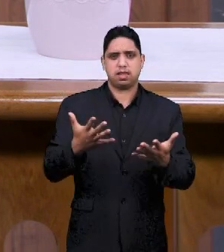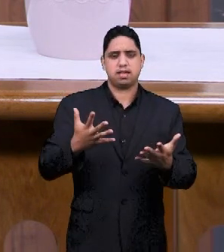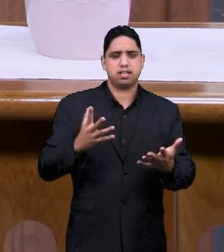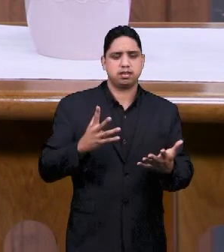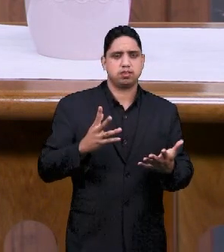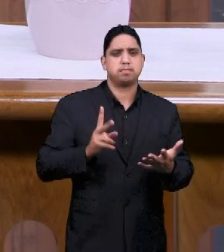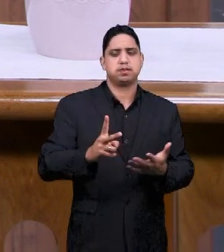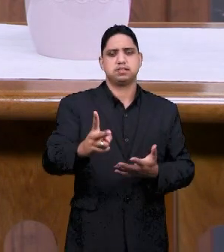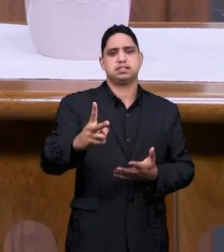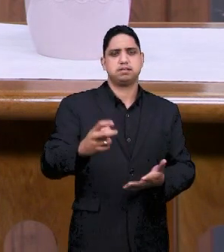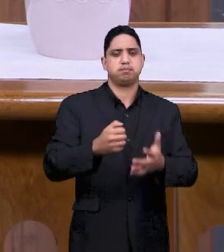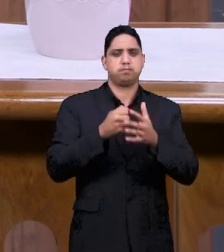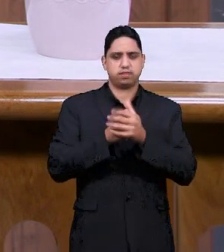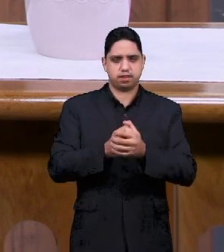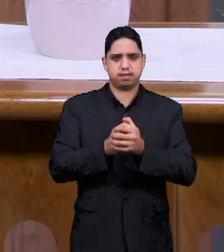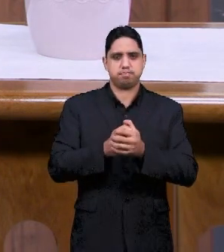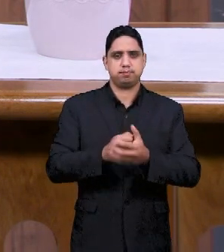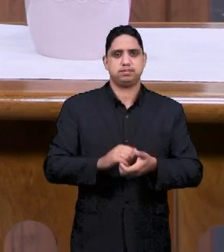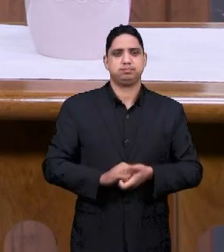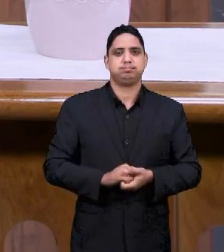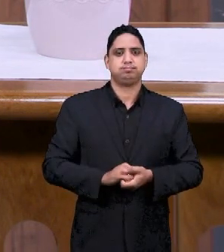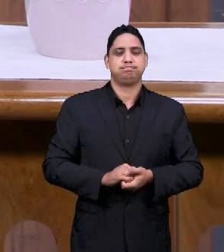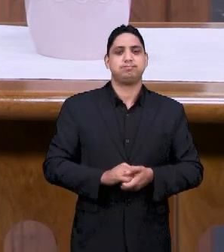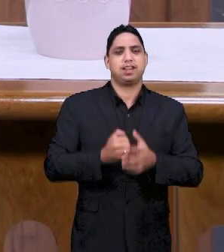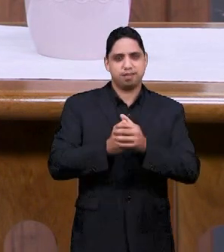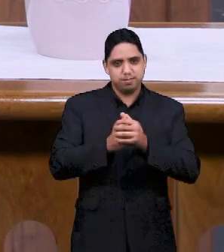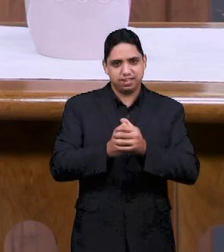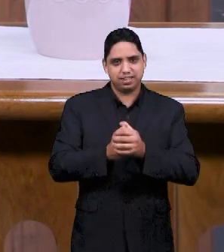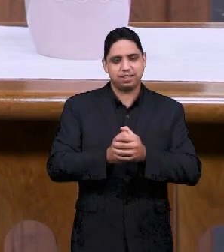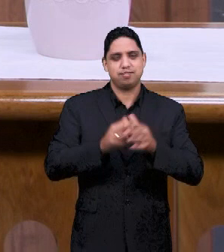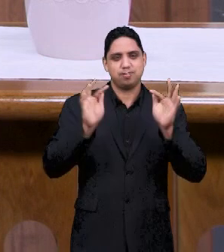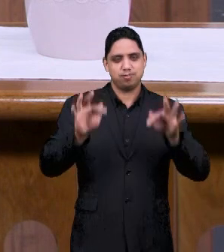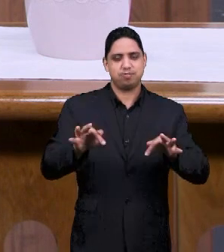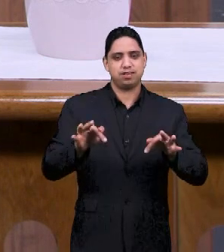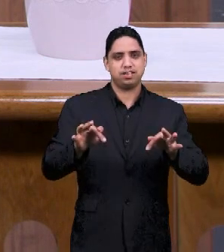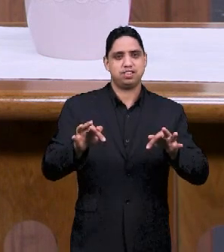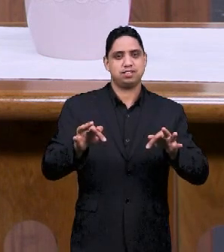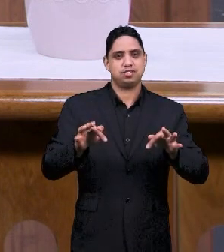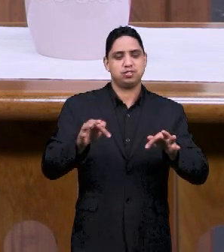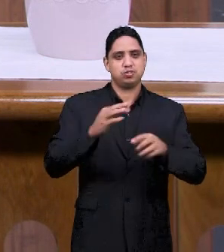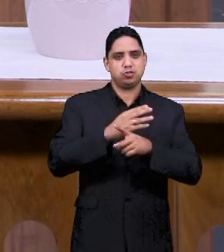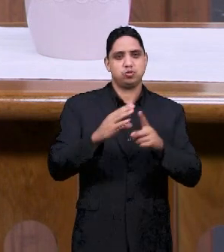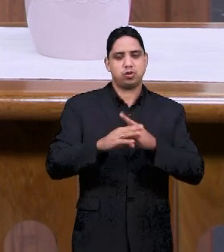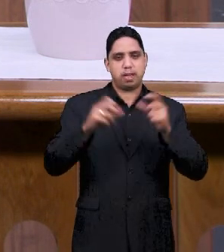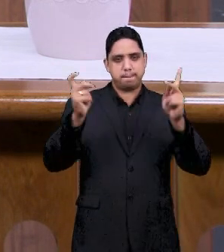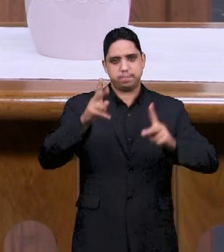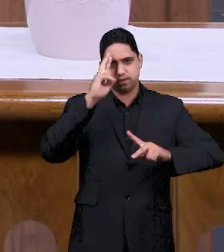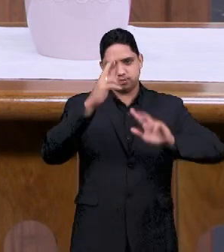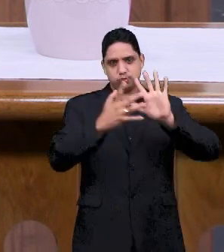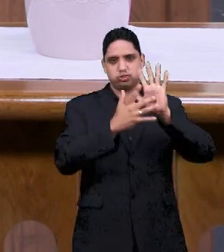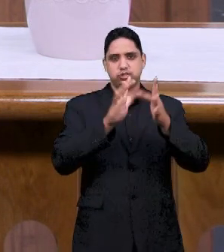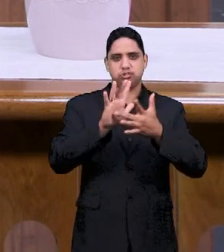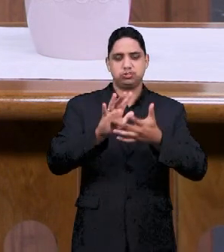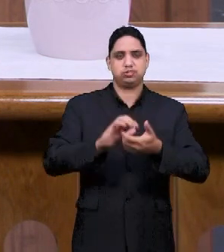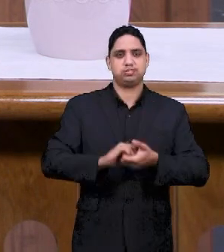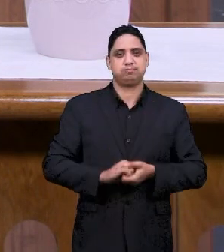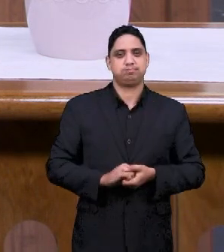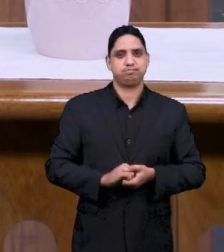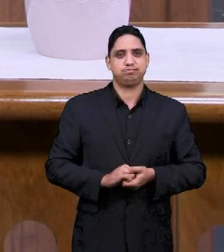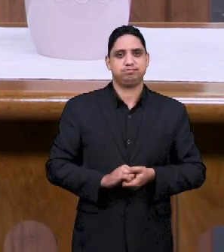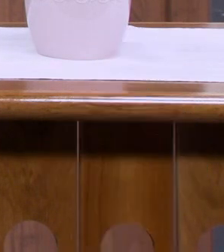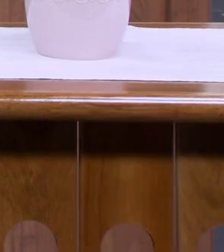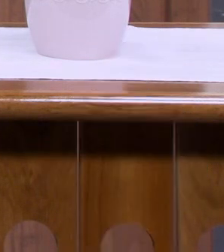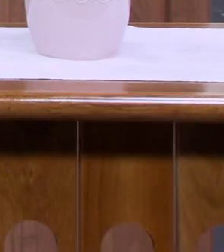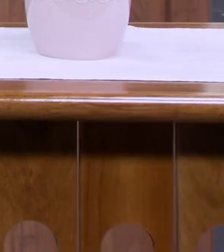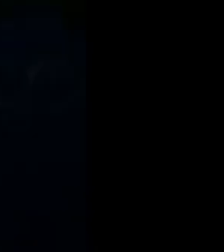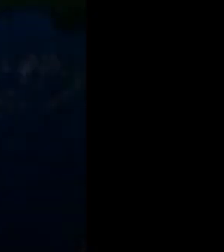Dieu, à partir de maintenant et pour toujours. Amen. Amen, mes frères et sœurs. On arrive à la fin de notre culte. La paix du Seigneur Jésus à